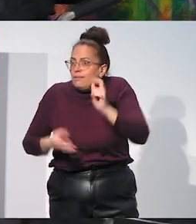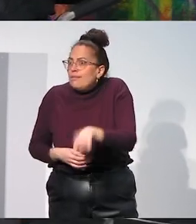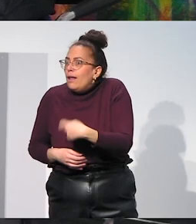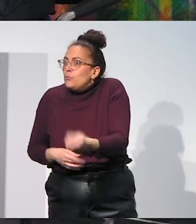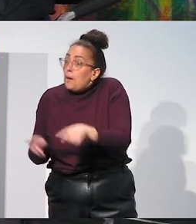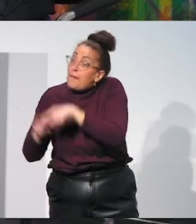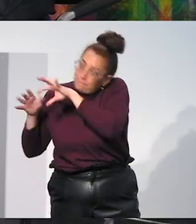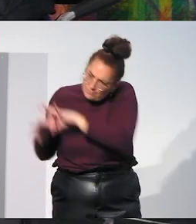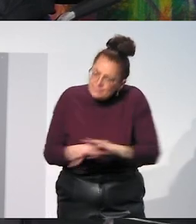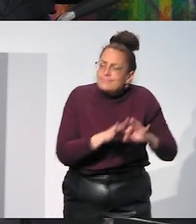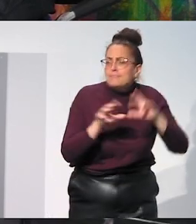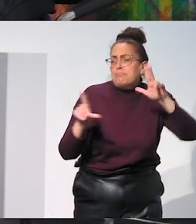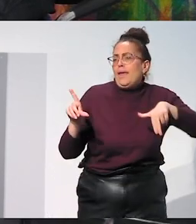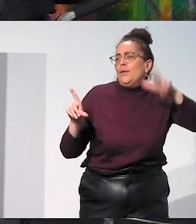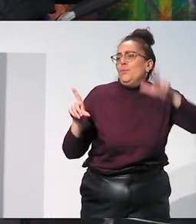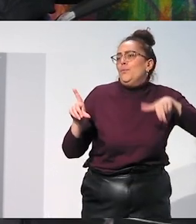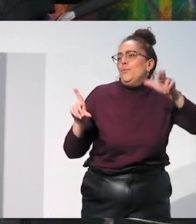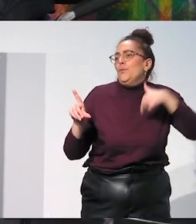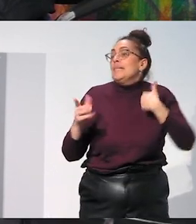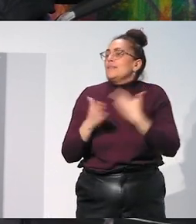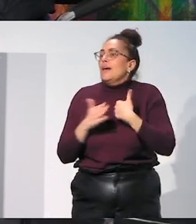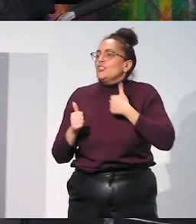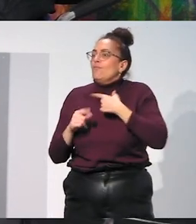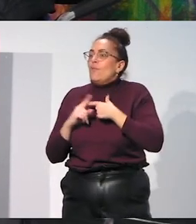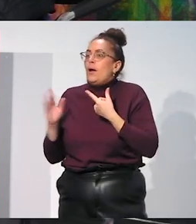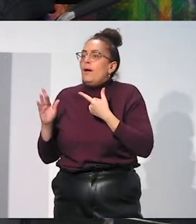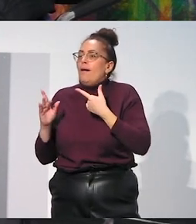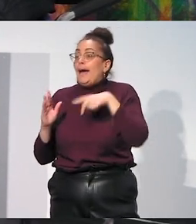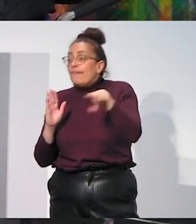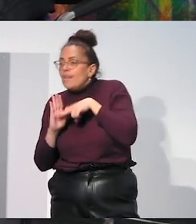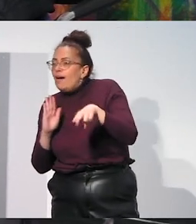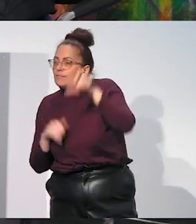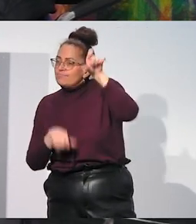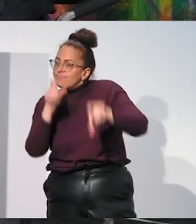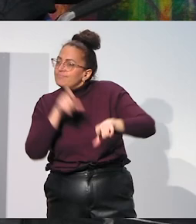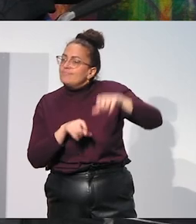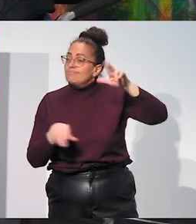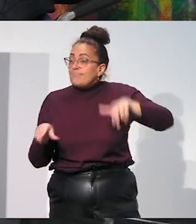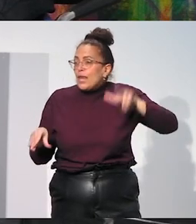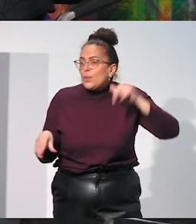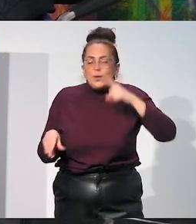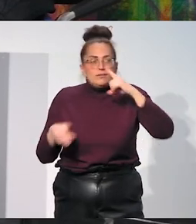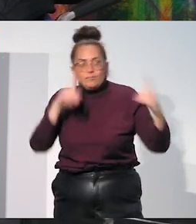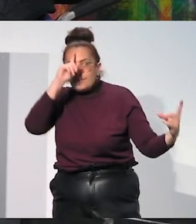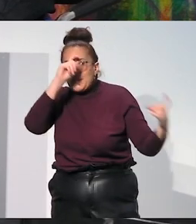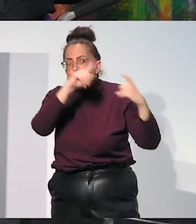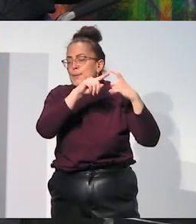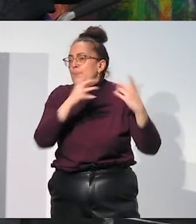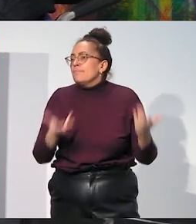et perdue à la peinture, à de nombreux peintres, le goût que j'en